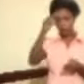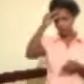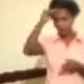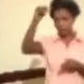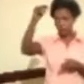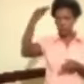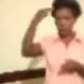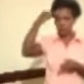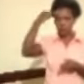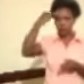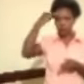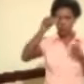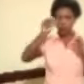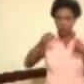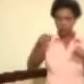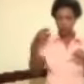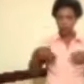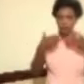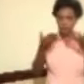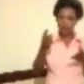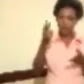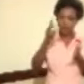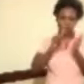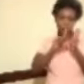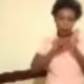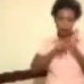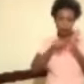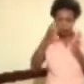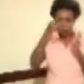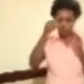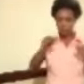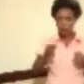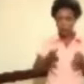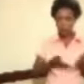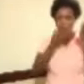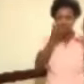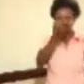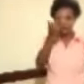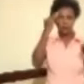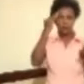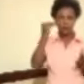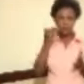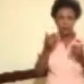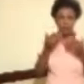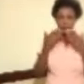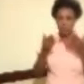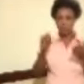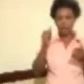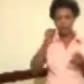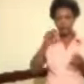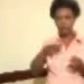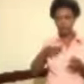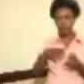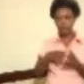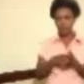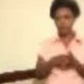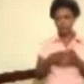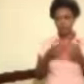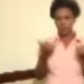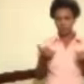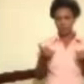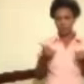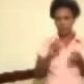pourrons dire que c'est 2 minutes que nous pourrons balayer pour être capable de faire présentation. Alors, bien sûr, tout le monde connaît déjà, mais petit mot en plus que le gars